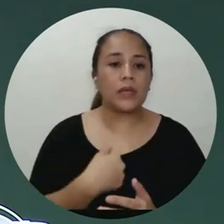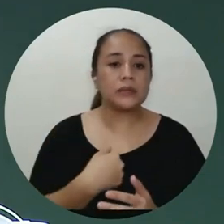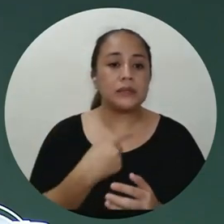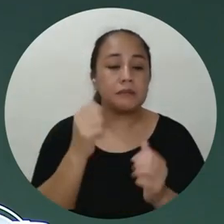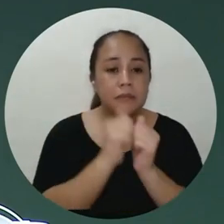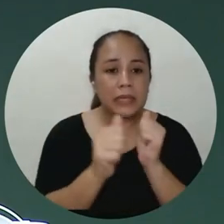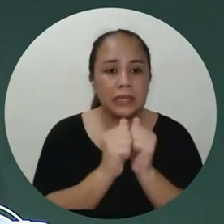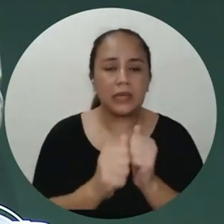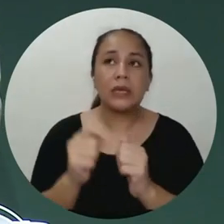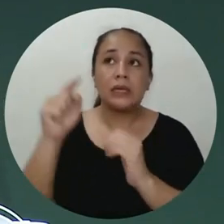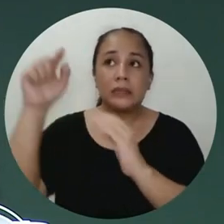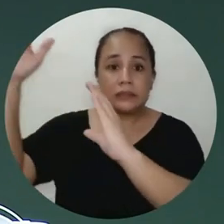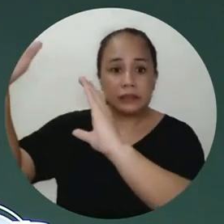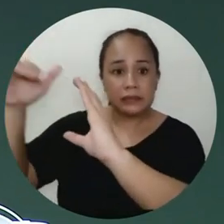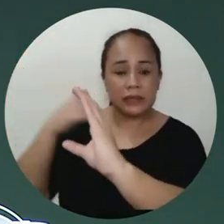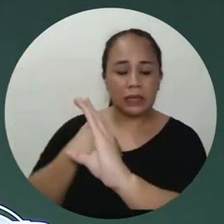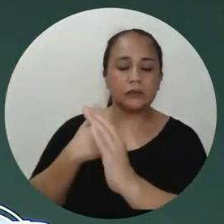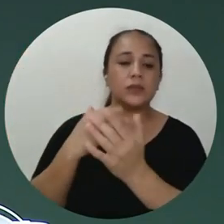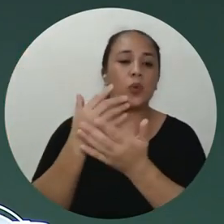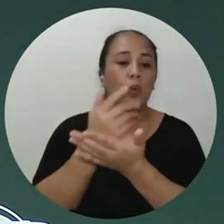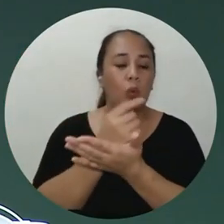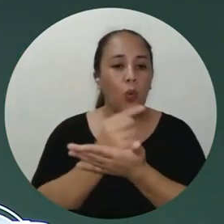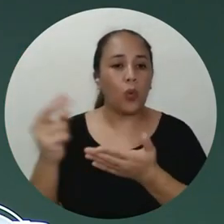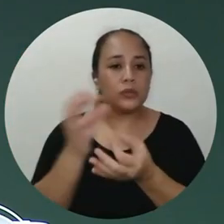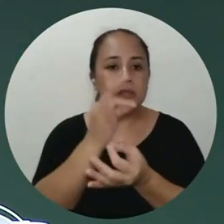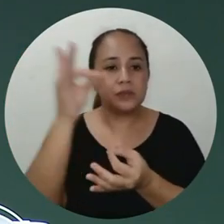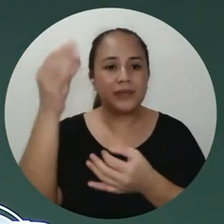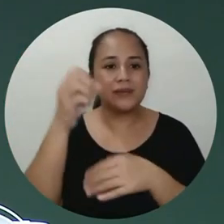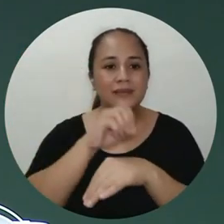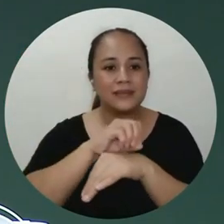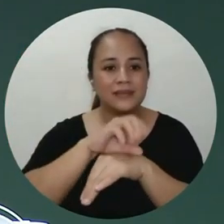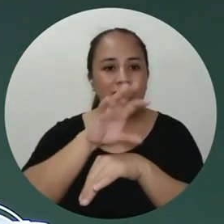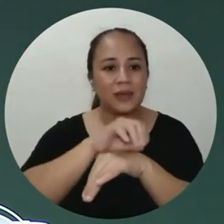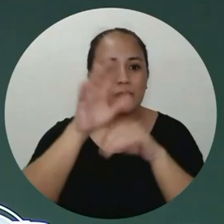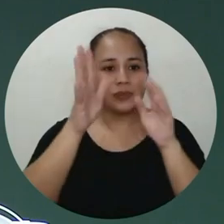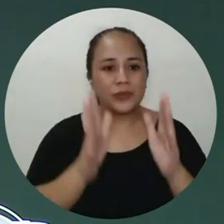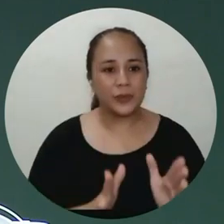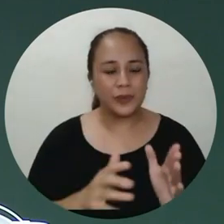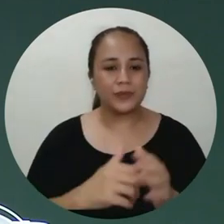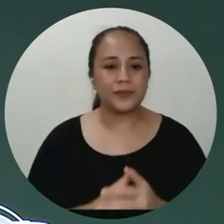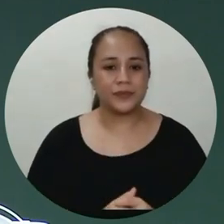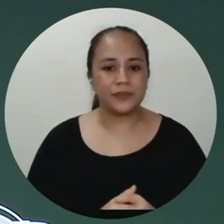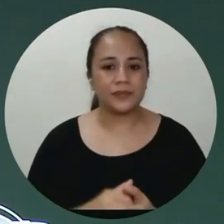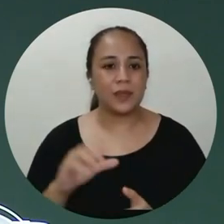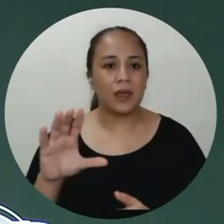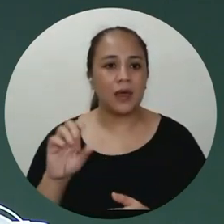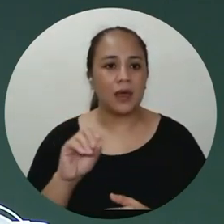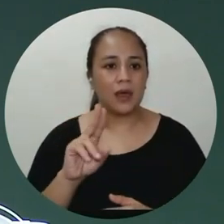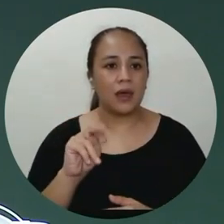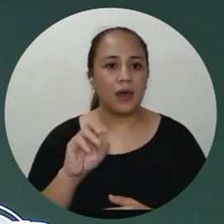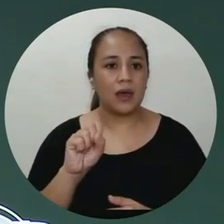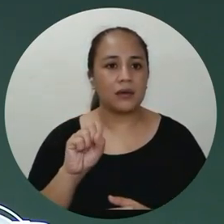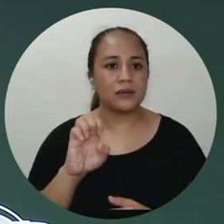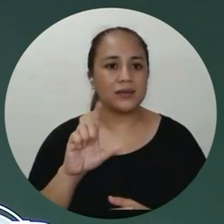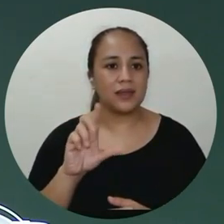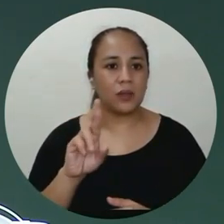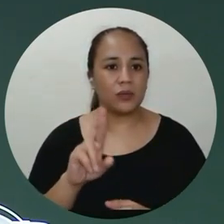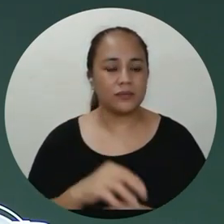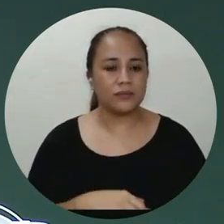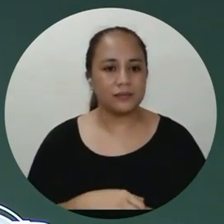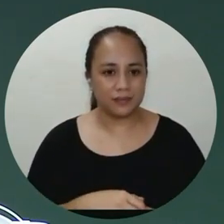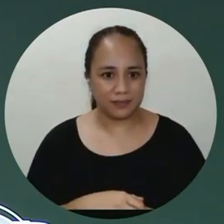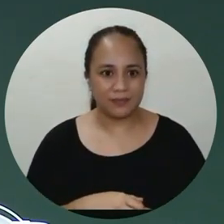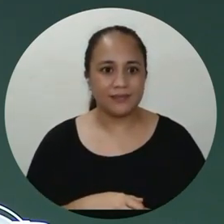Holy Spirit, the Counselor. 앞으로 제자들이 보혜사 성령이 오시면 권능을 받고 237 나라 그냥